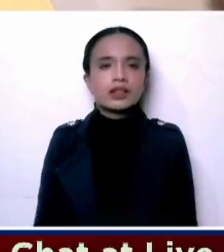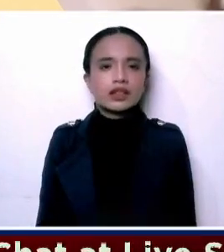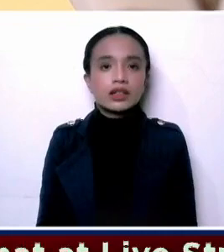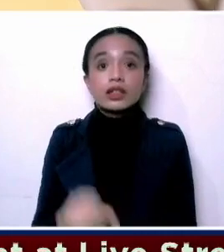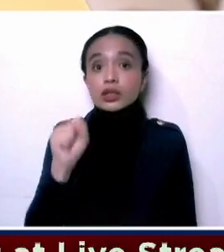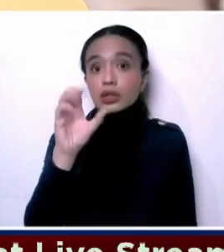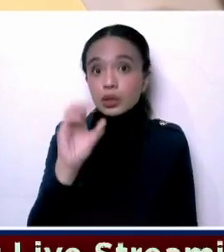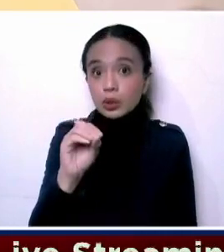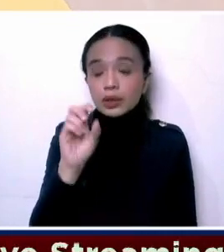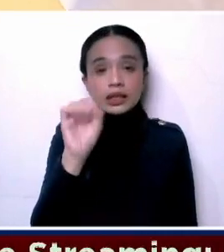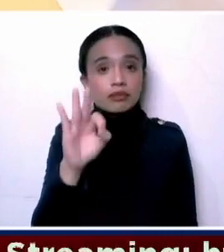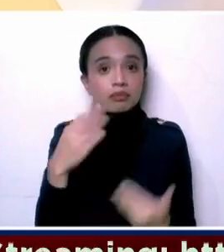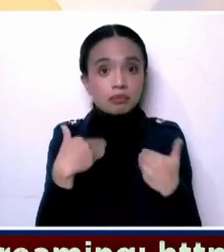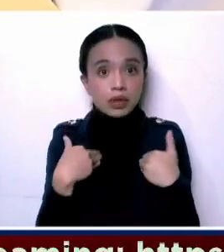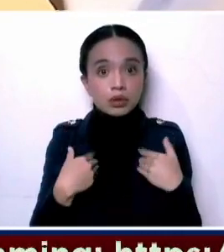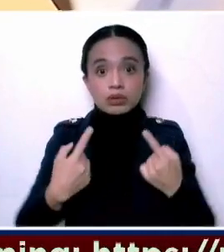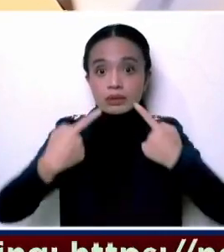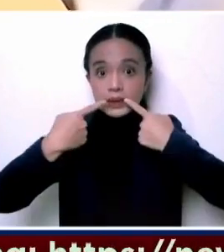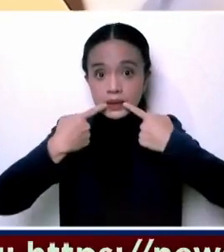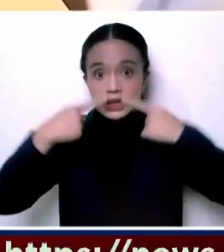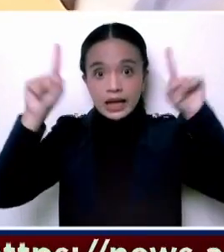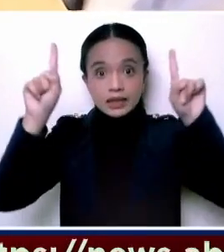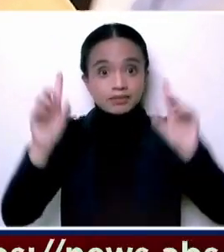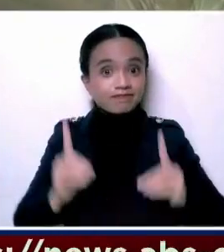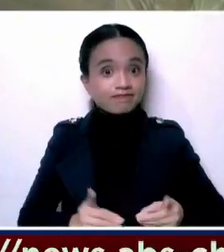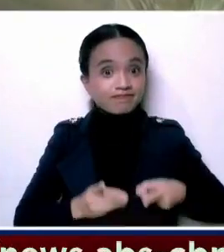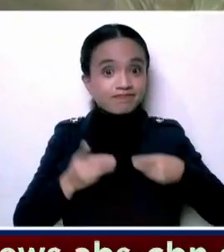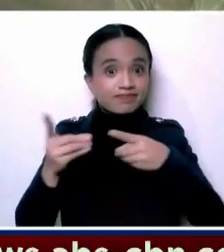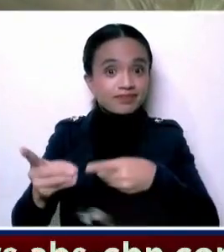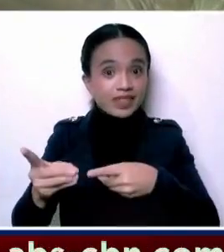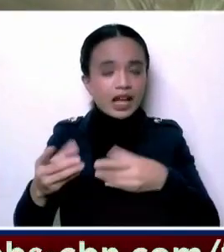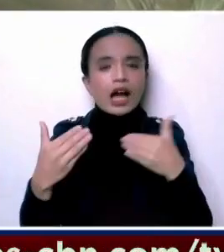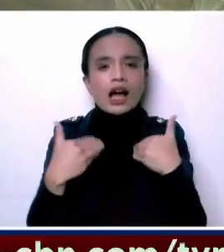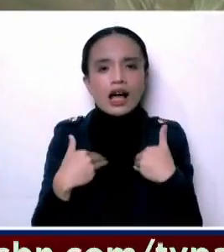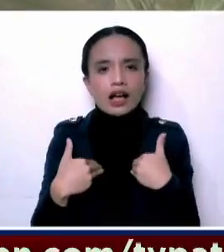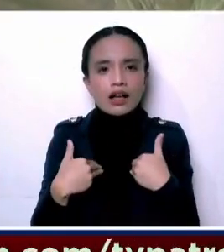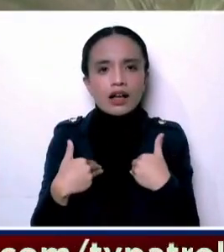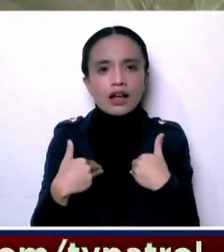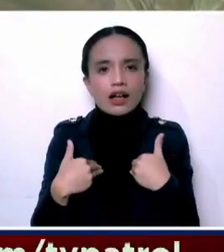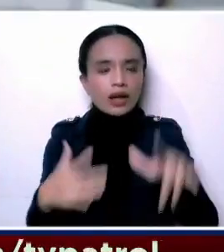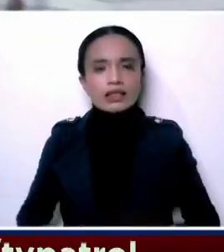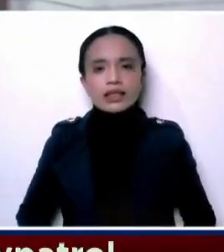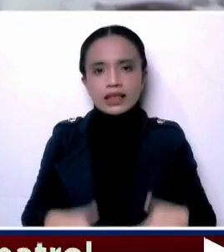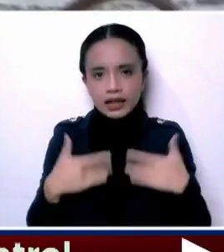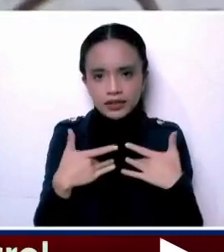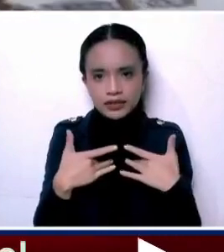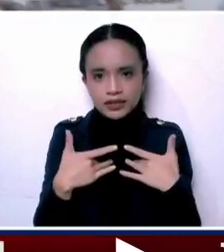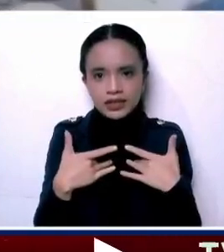time na may successful na donor, may isang buhay na nadudugtungan.